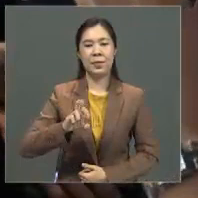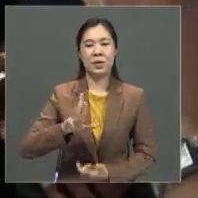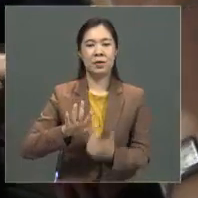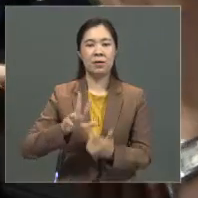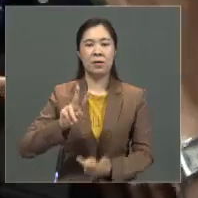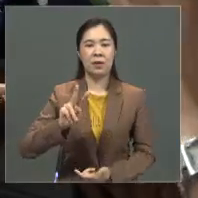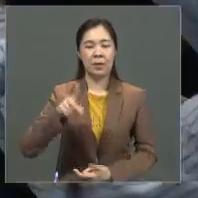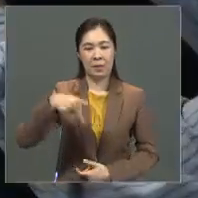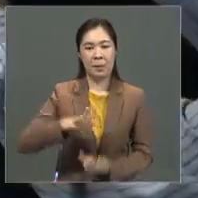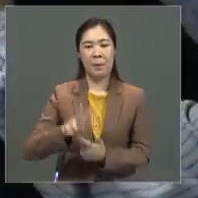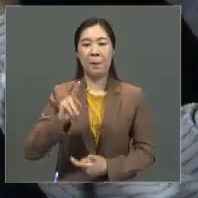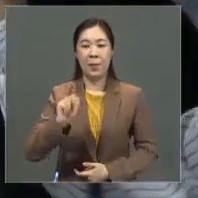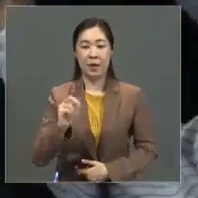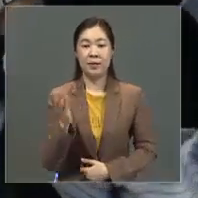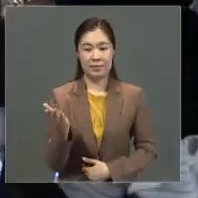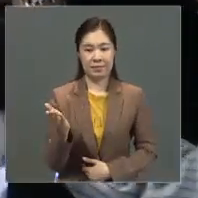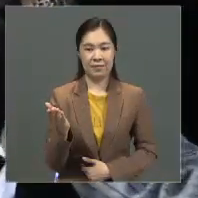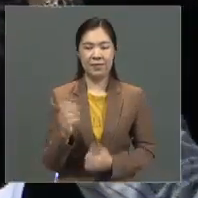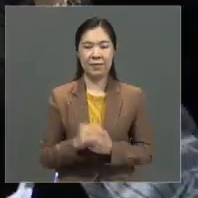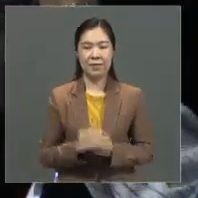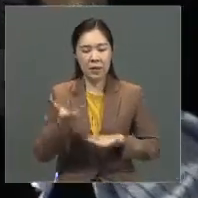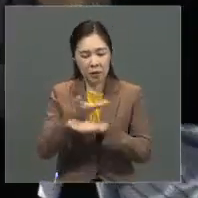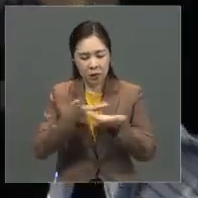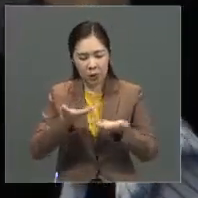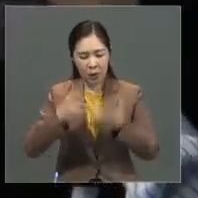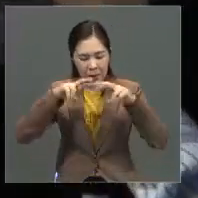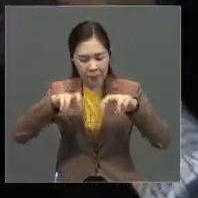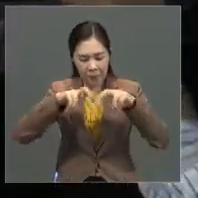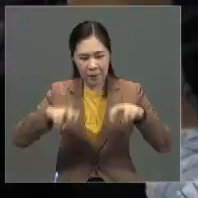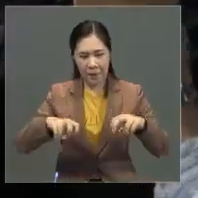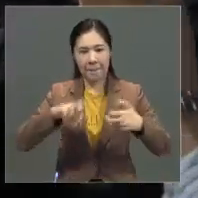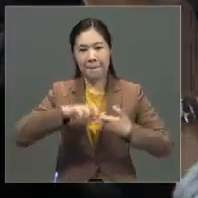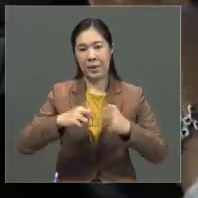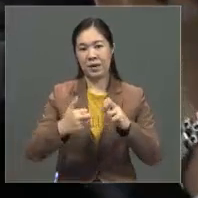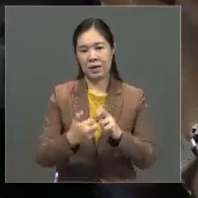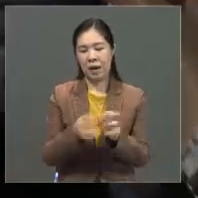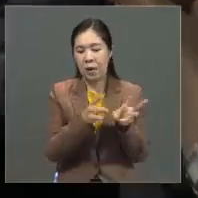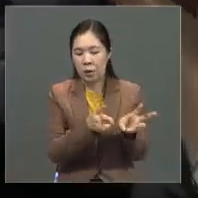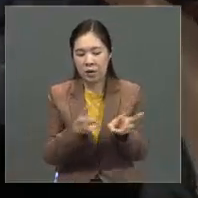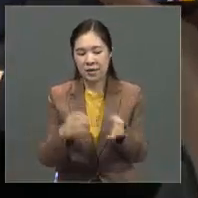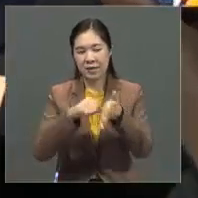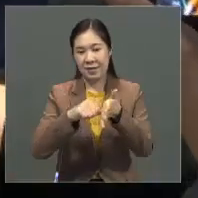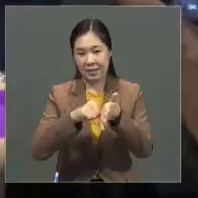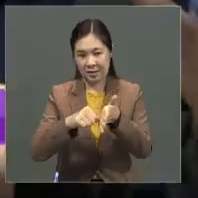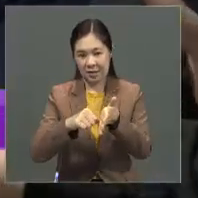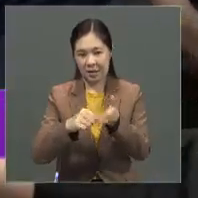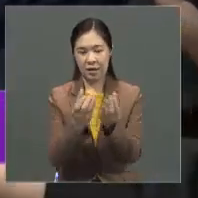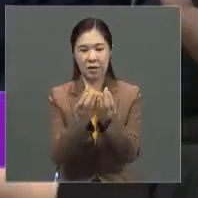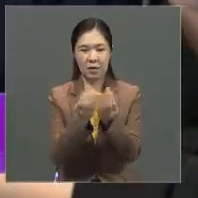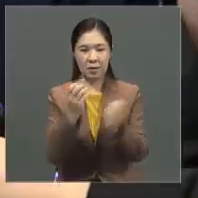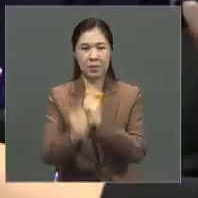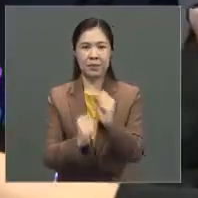ฐวิภาคประธานคณะกรรมการวิสามัญพิจารณาศึกษาปัญหาหลักเกณฑ์และแนวทางแก้ไขเพิ่มเติมรัฐธร